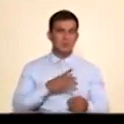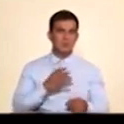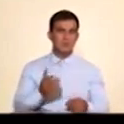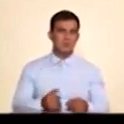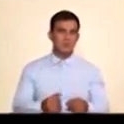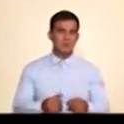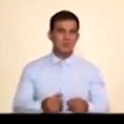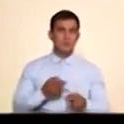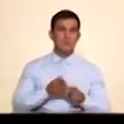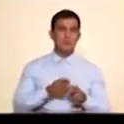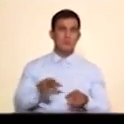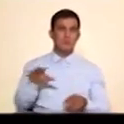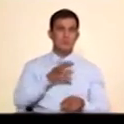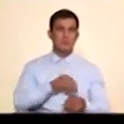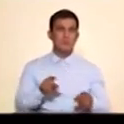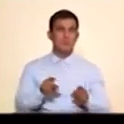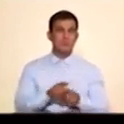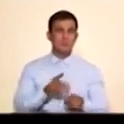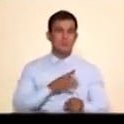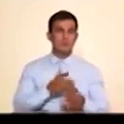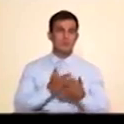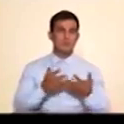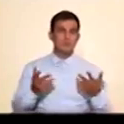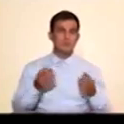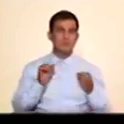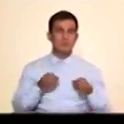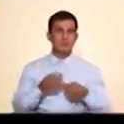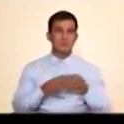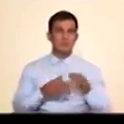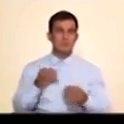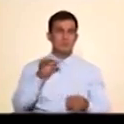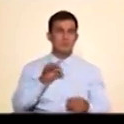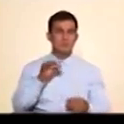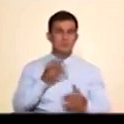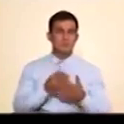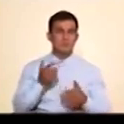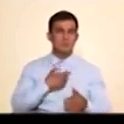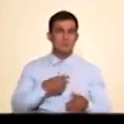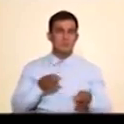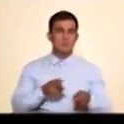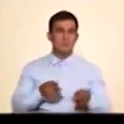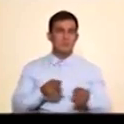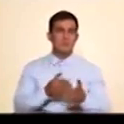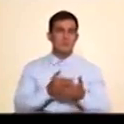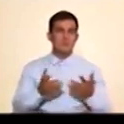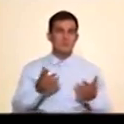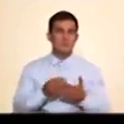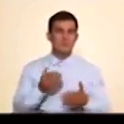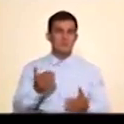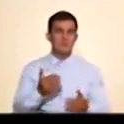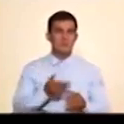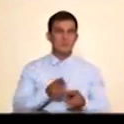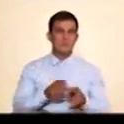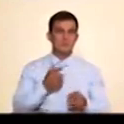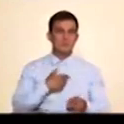va ular kabi muvaffaqiyatlarga va tarixda o'z izlarini qoldirishga harakat qilishi natijasida o'zlarining